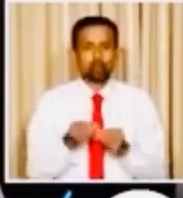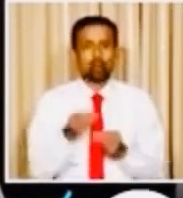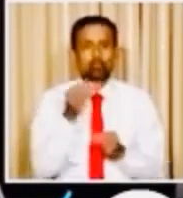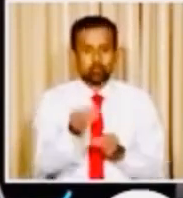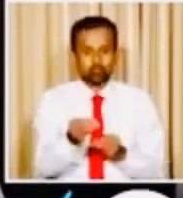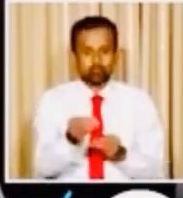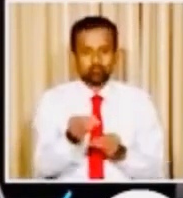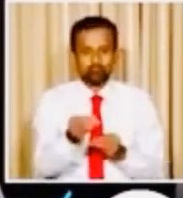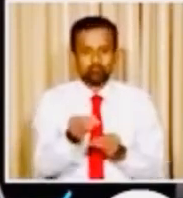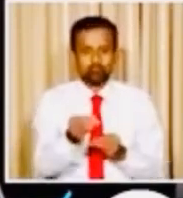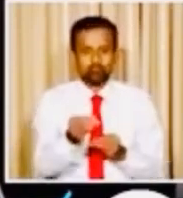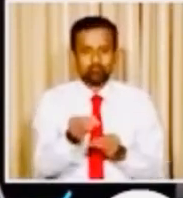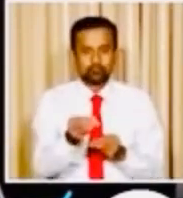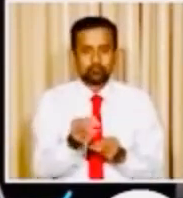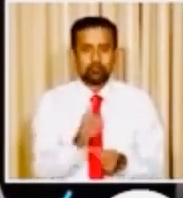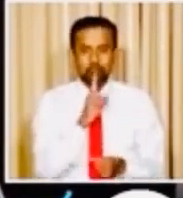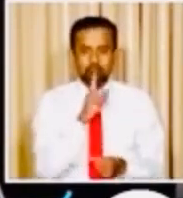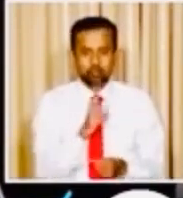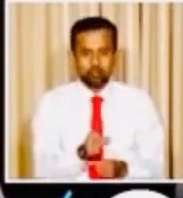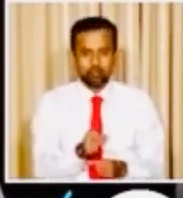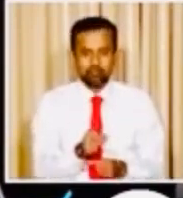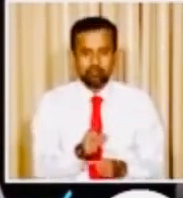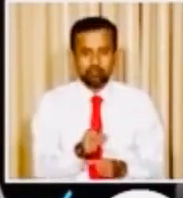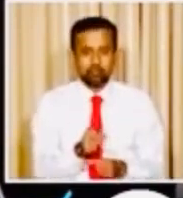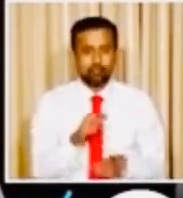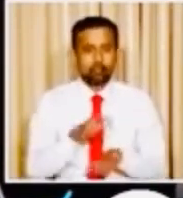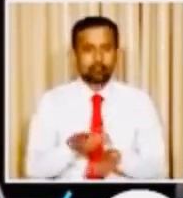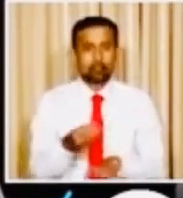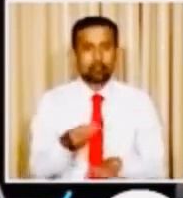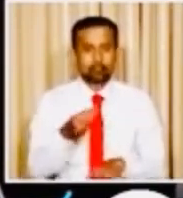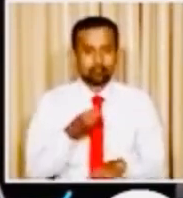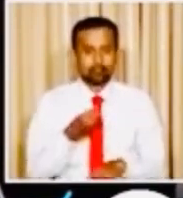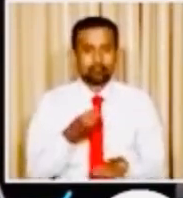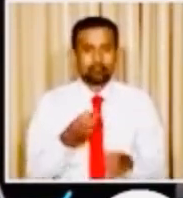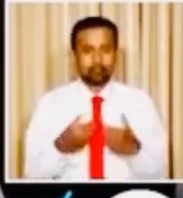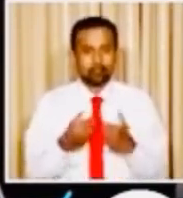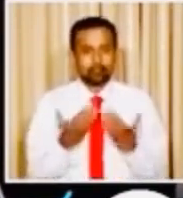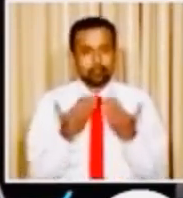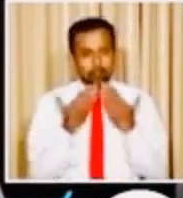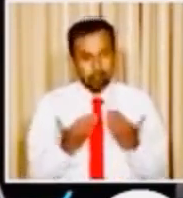කියන කාරණේ මතක් කරමින් කාලය ලබා දීම සම්බන්ධව මගේ ස්තුතිය උදකරනවා.